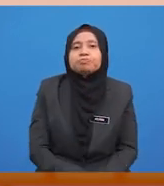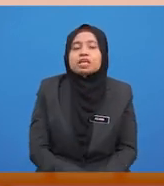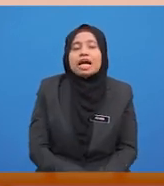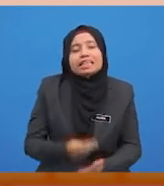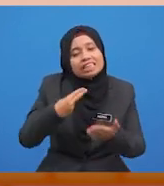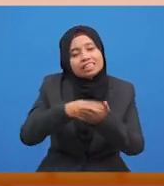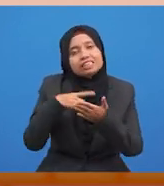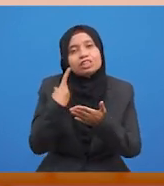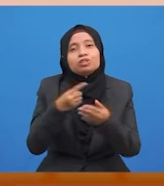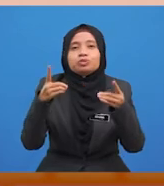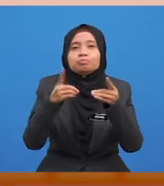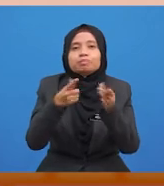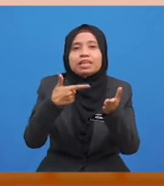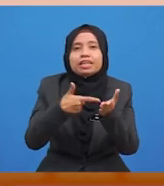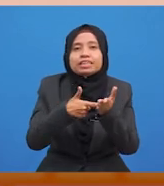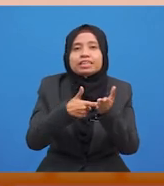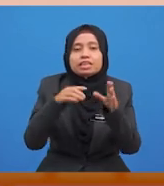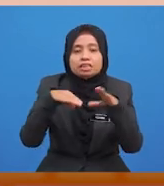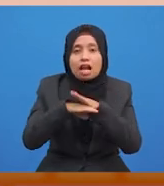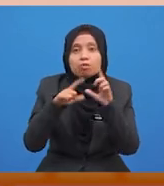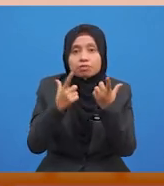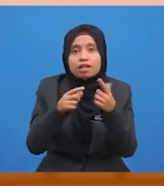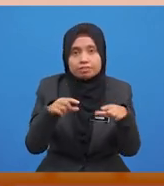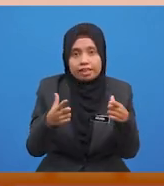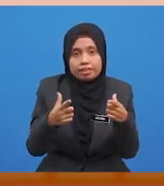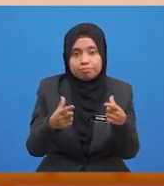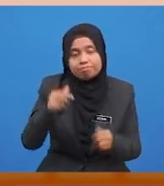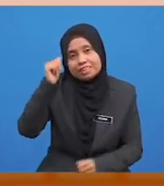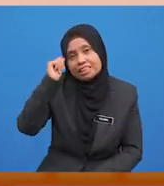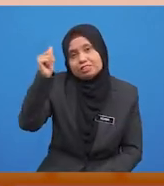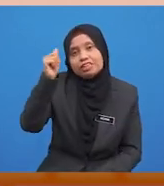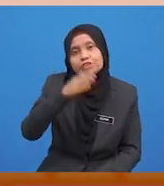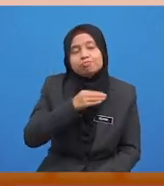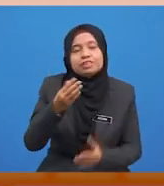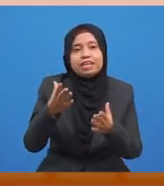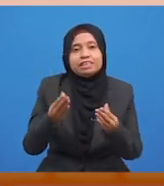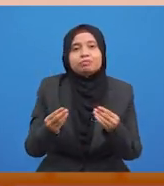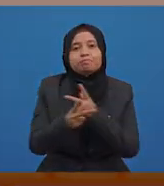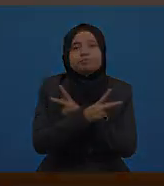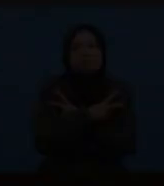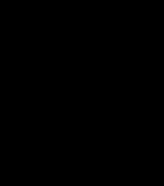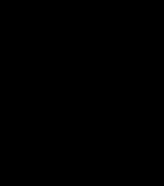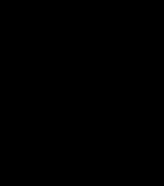kita bertemu lagi dalam kelas yang seterusnya. Assalamualaikum dan terima kasih.